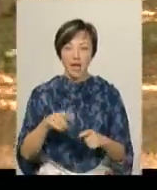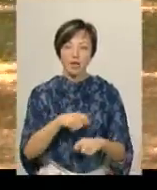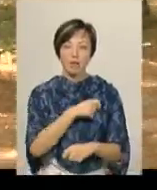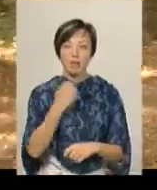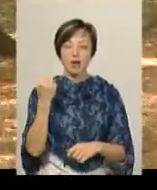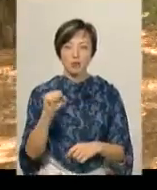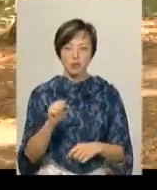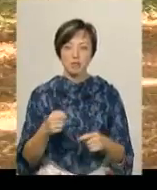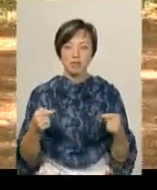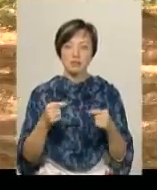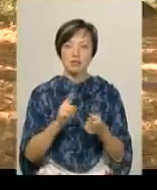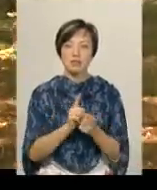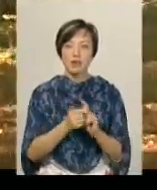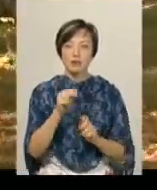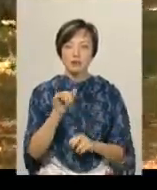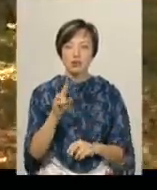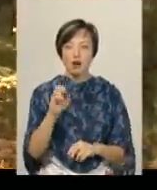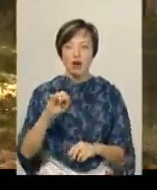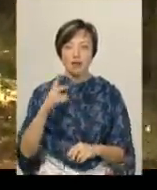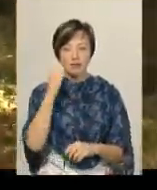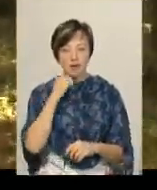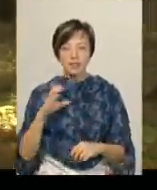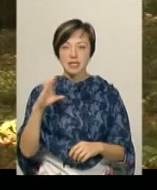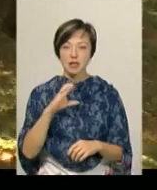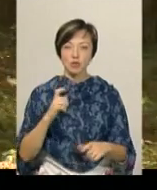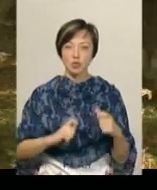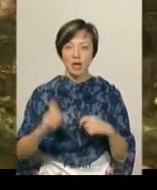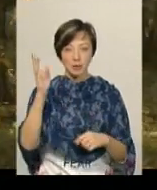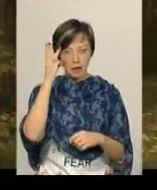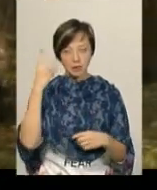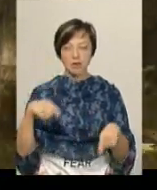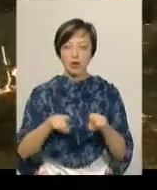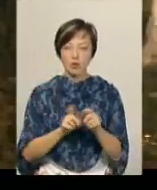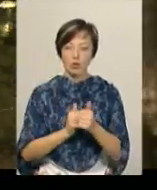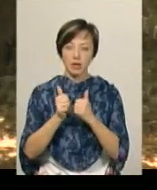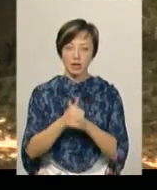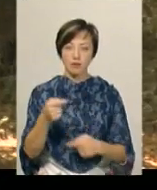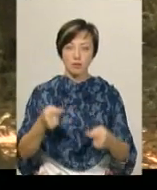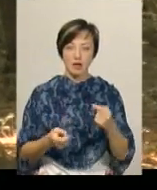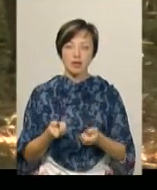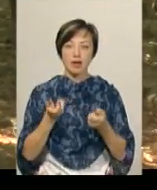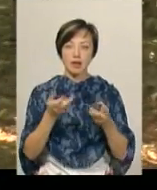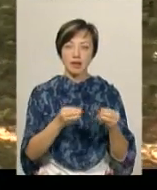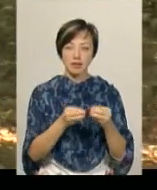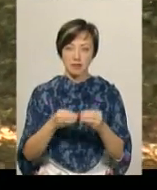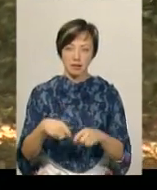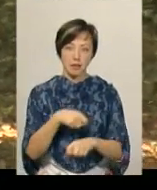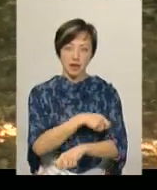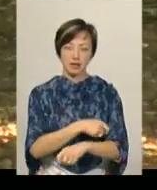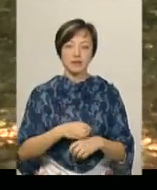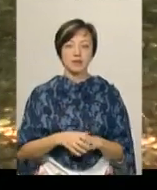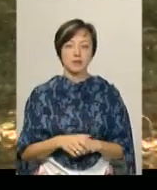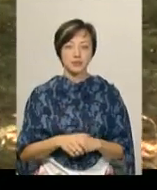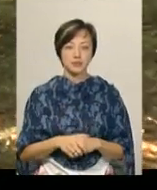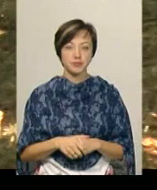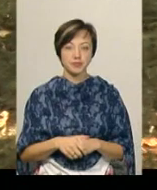кілометрів переможцем став Тарас Чукань зі Старої Синяви, студент Хмельницького, який також обігнав суперників на кілька десят метрів. Світлана Поробок,